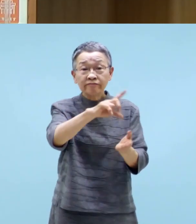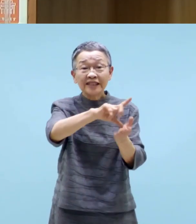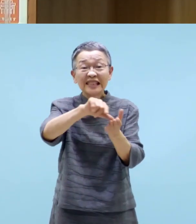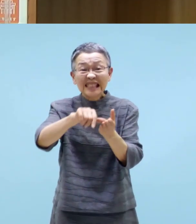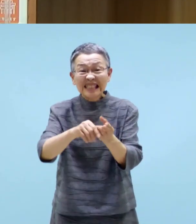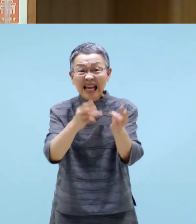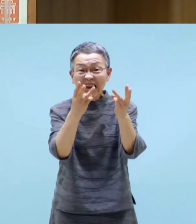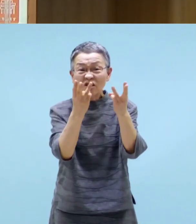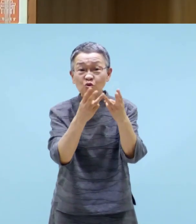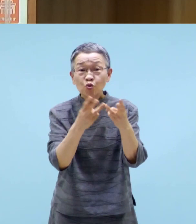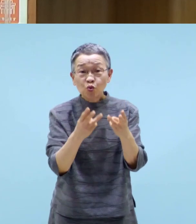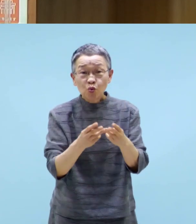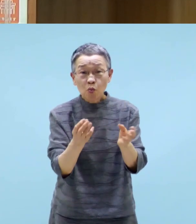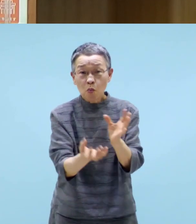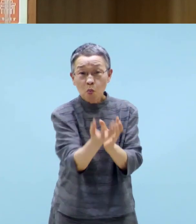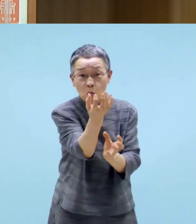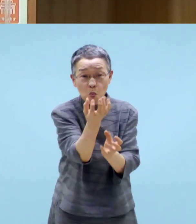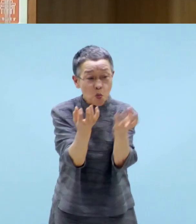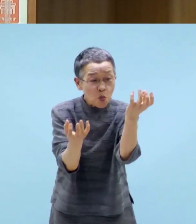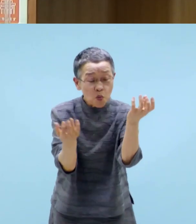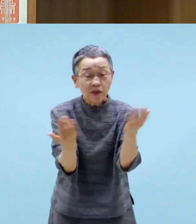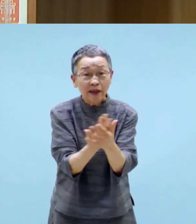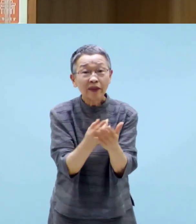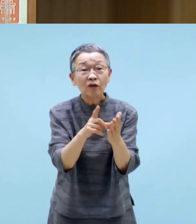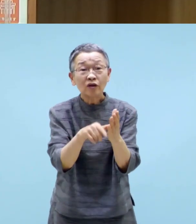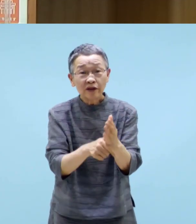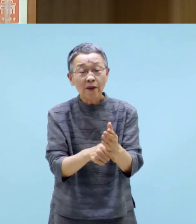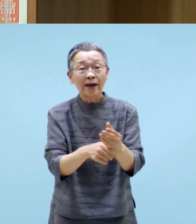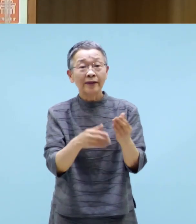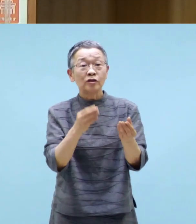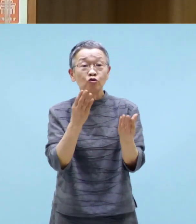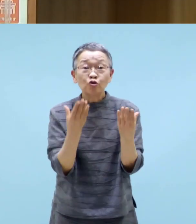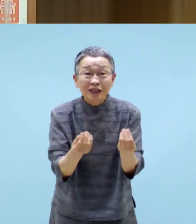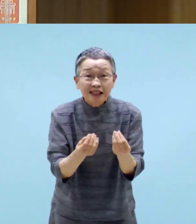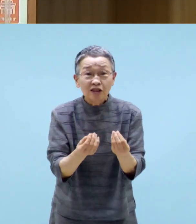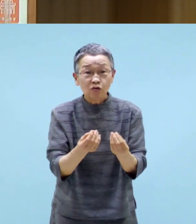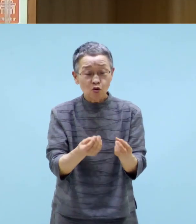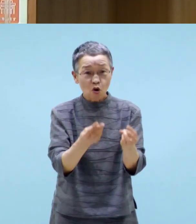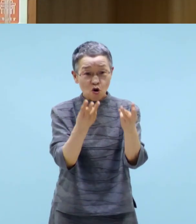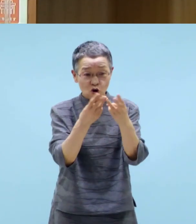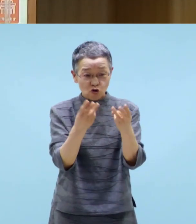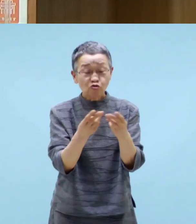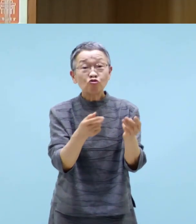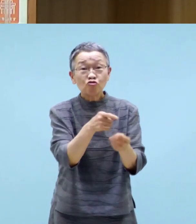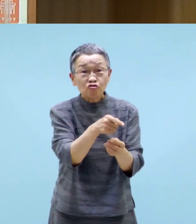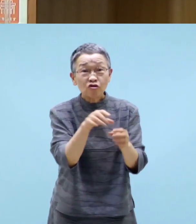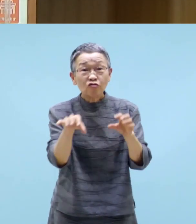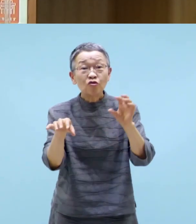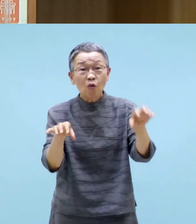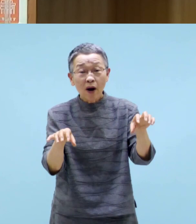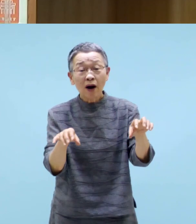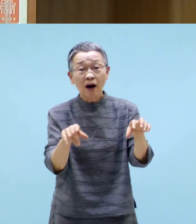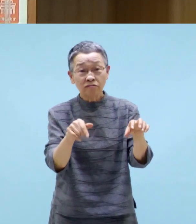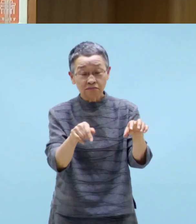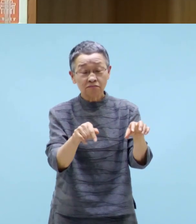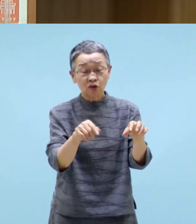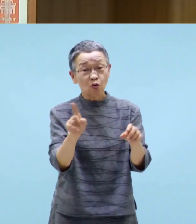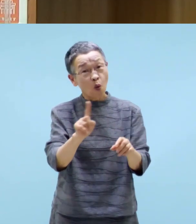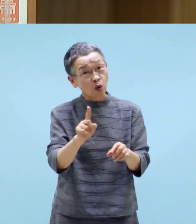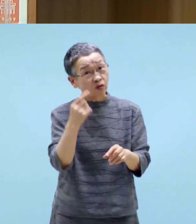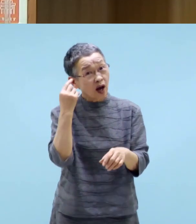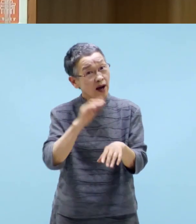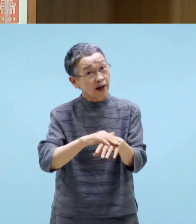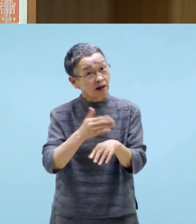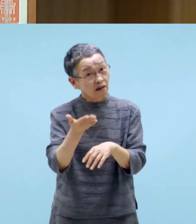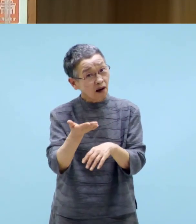したときに、その研究で停止というふうに研究されています。この複数というのは2つ以上という解釈でよろしいんでしょう か。この点もですね、いろんな